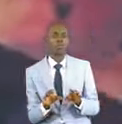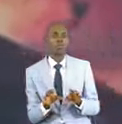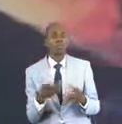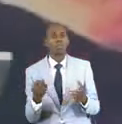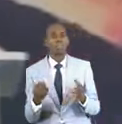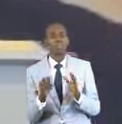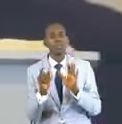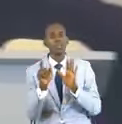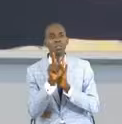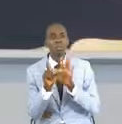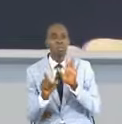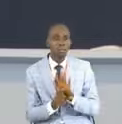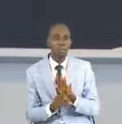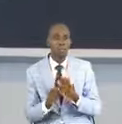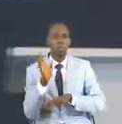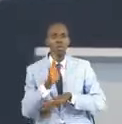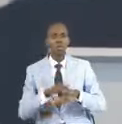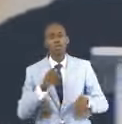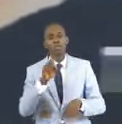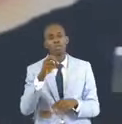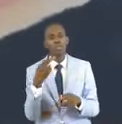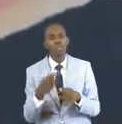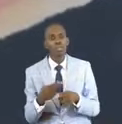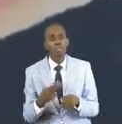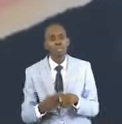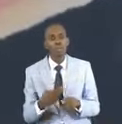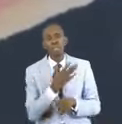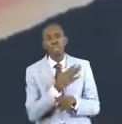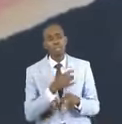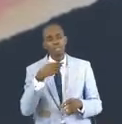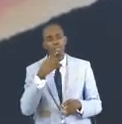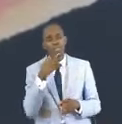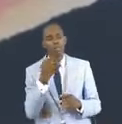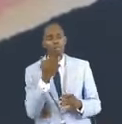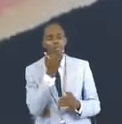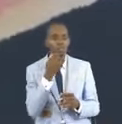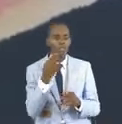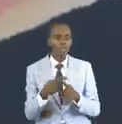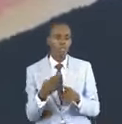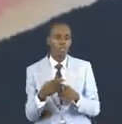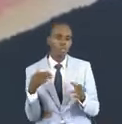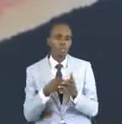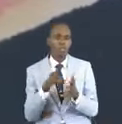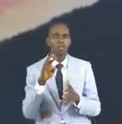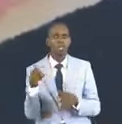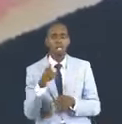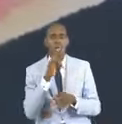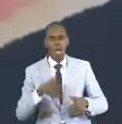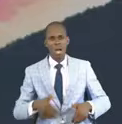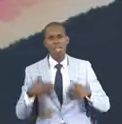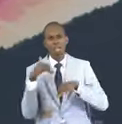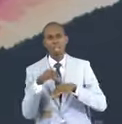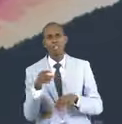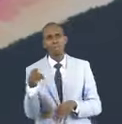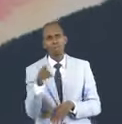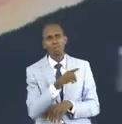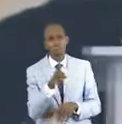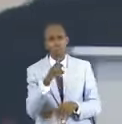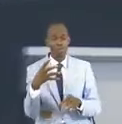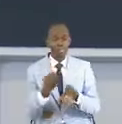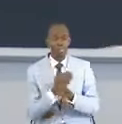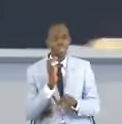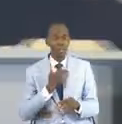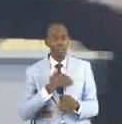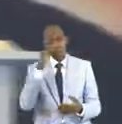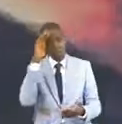ndị ọgọ wee kpọọ gị aha dị iche iche, ha wee gwa gị nke a, gwa gị nke ọzọ, ha sị gị n'ịkpọrọ gị onwe anyị